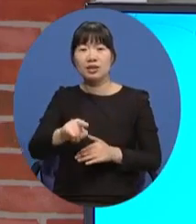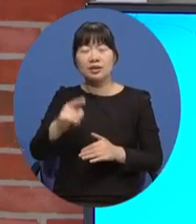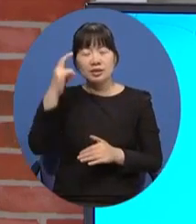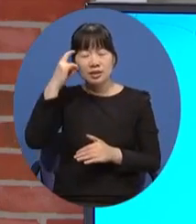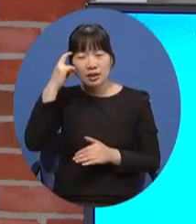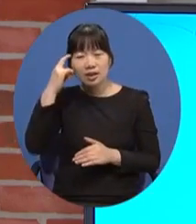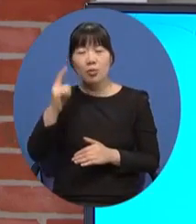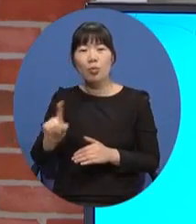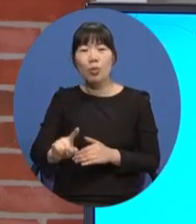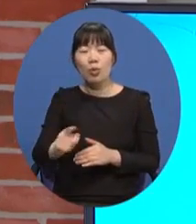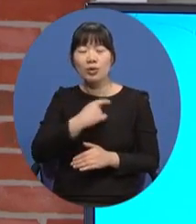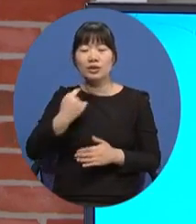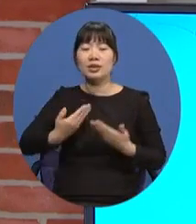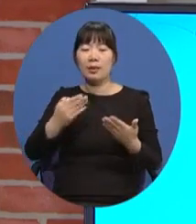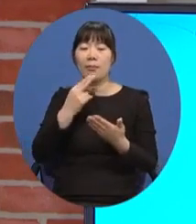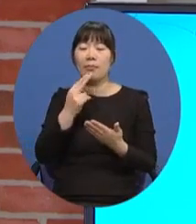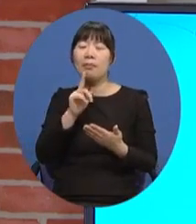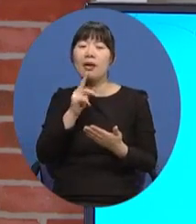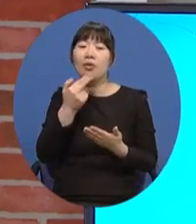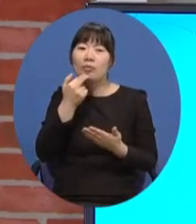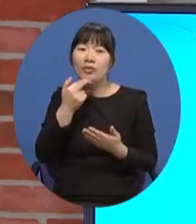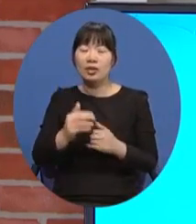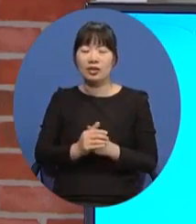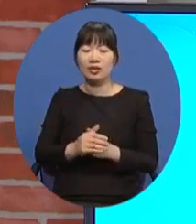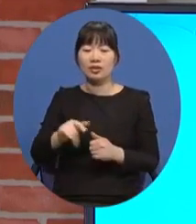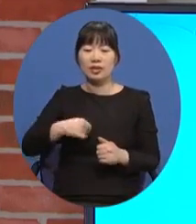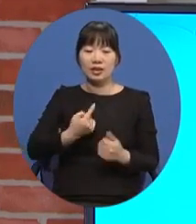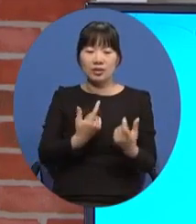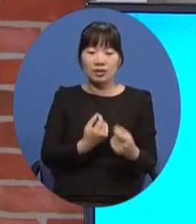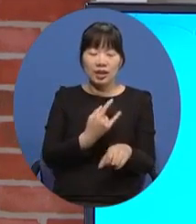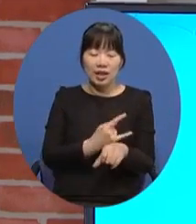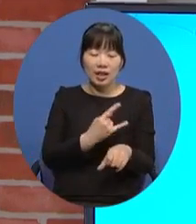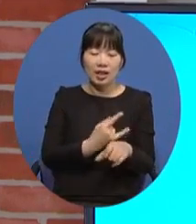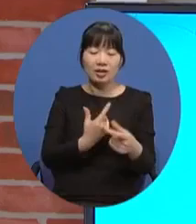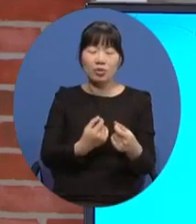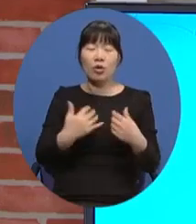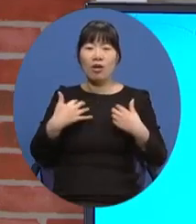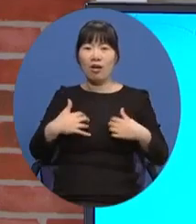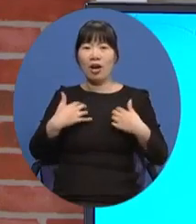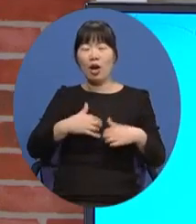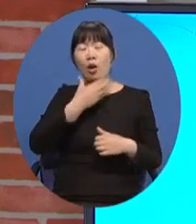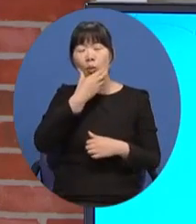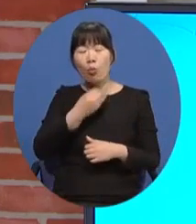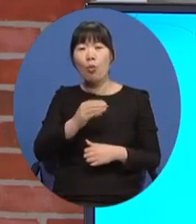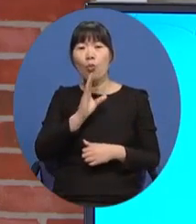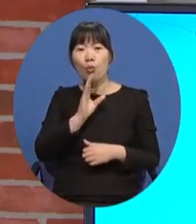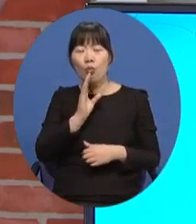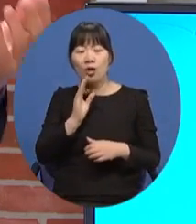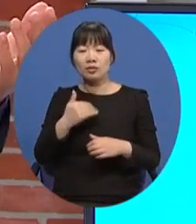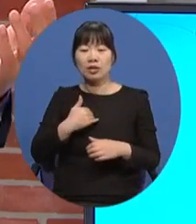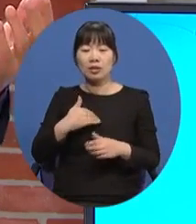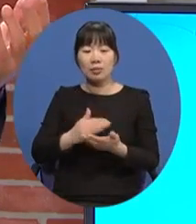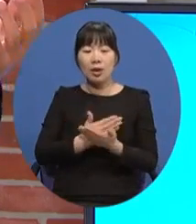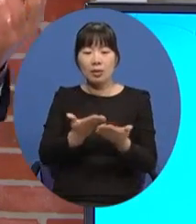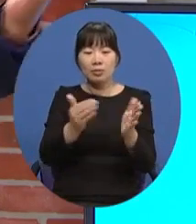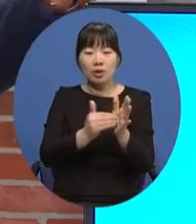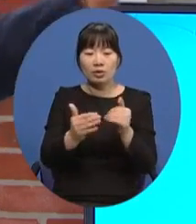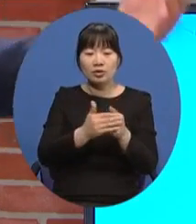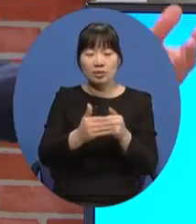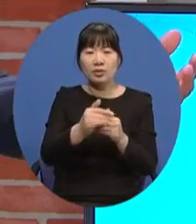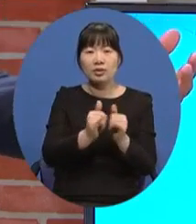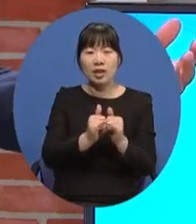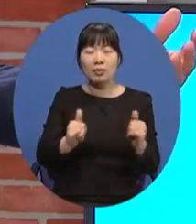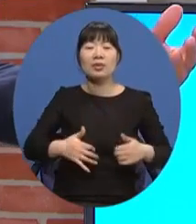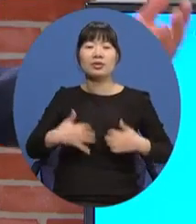생각하는 희생이라는 말을 쓰질 않습니다. 자기는 이렇게 함으로써 이렇게 즐겁고 행복한데 내가 이걸 베풀므로써 이